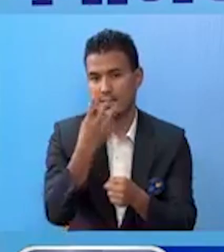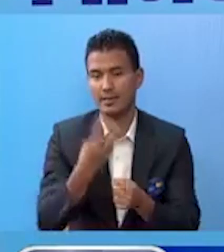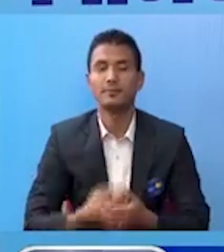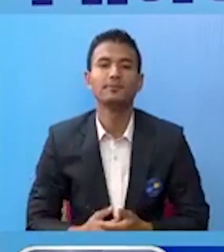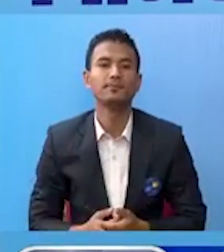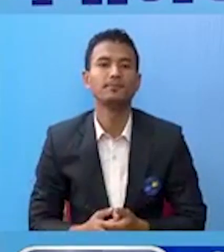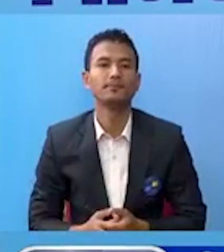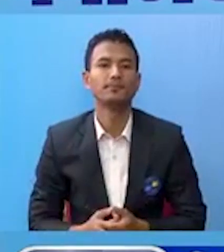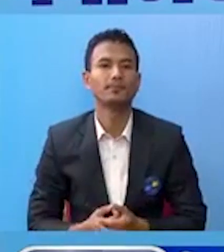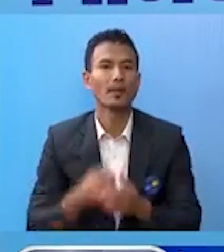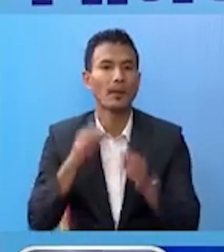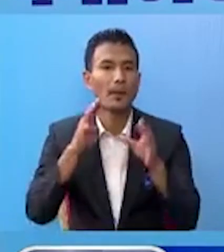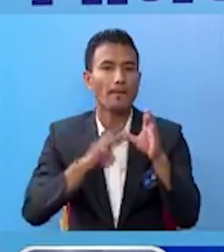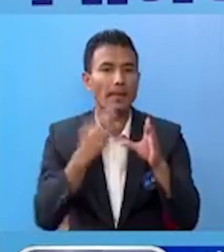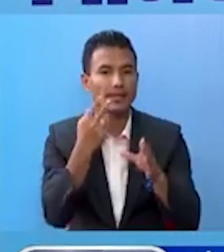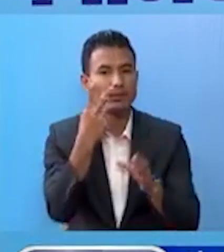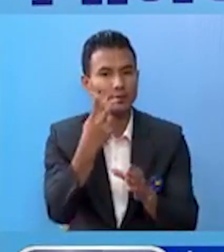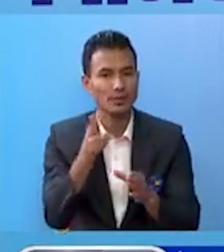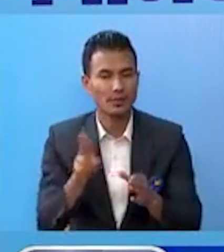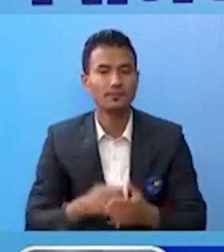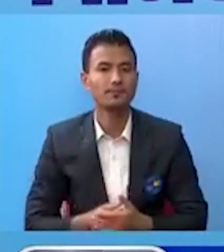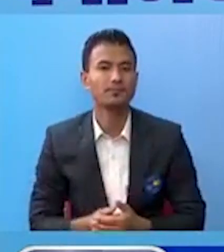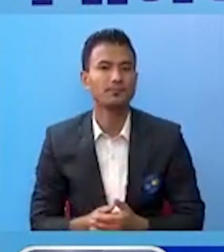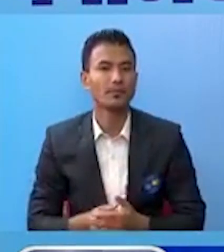3 जना हुनुहुन्छ र म्याग्दीका 2 जना हुनुहुन्छ।